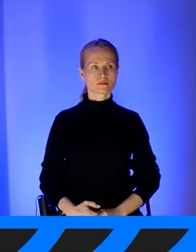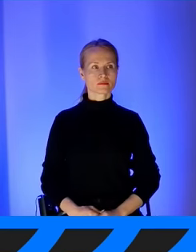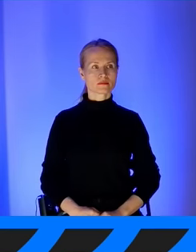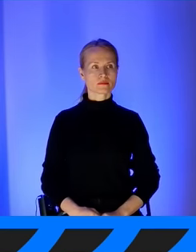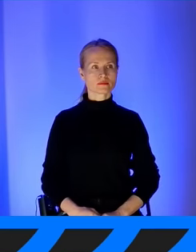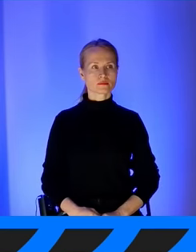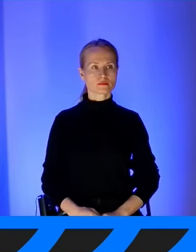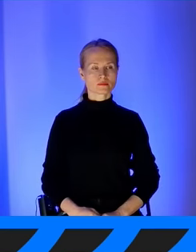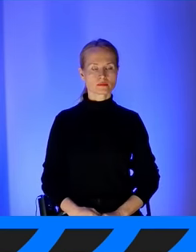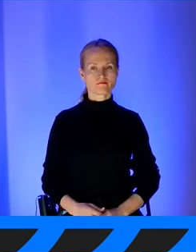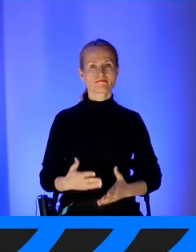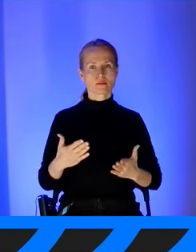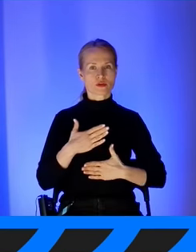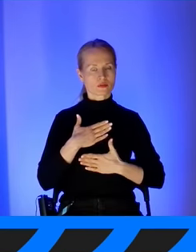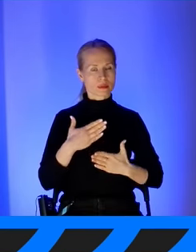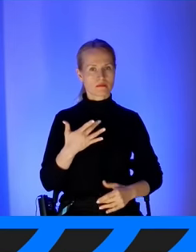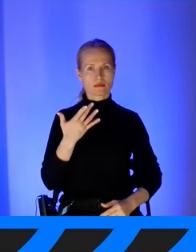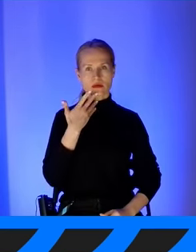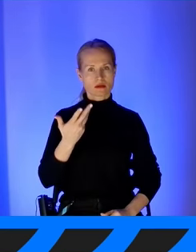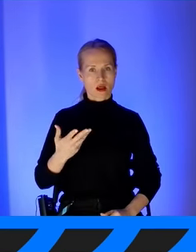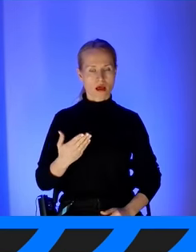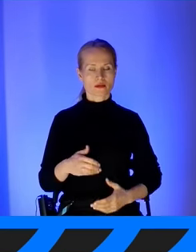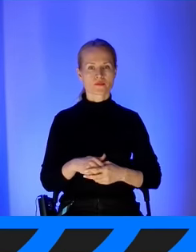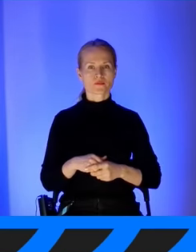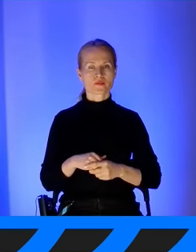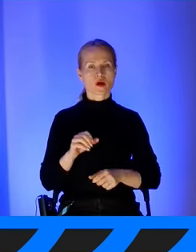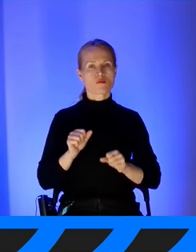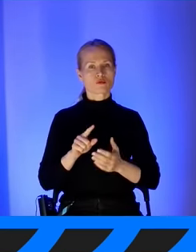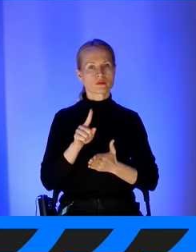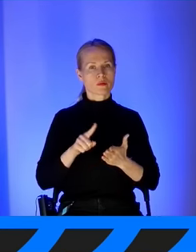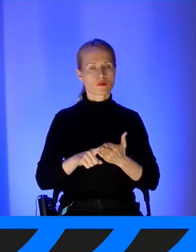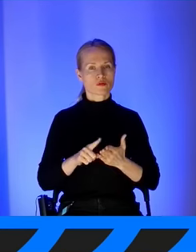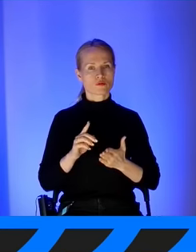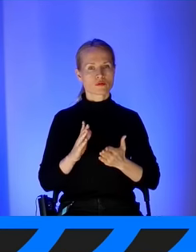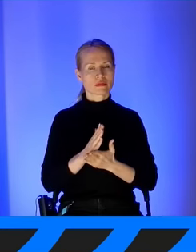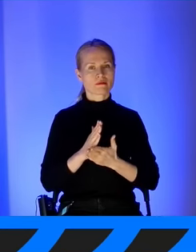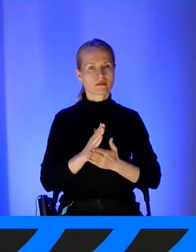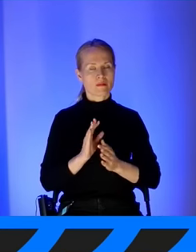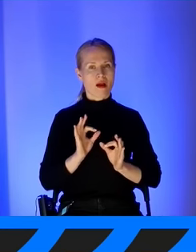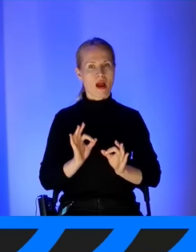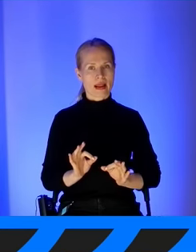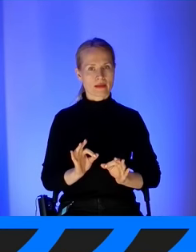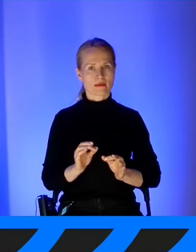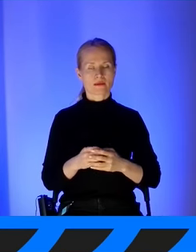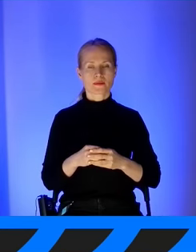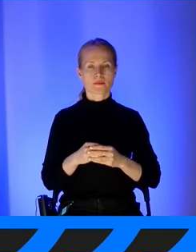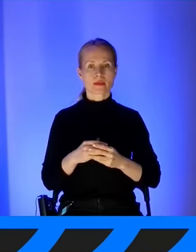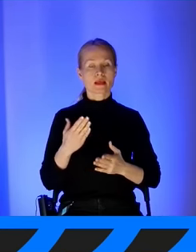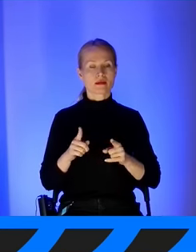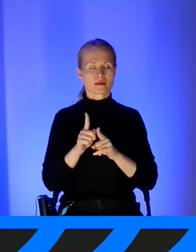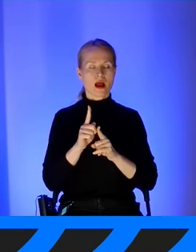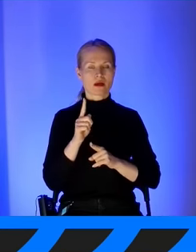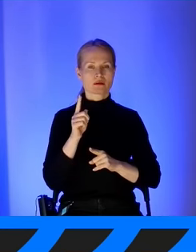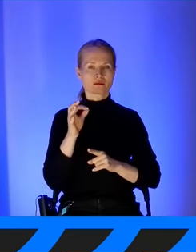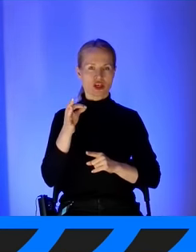взять Большое спасибо за доклад А может быть вопрос будет не совсем корректным А если это так скажите